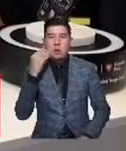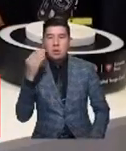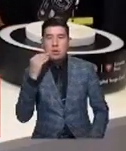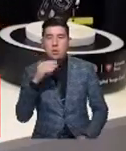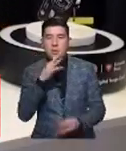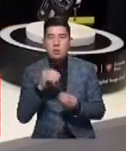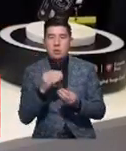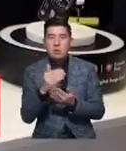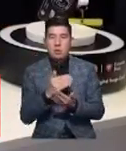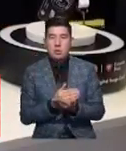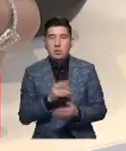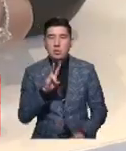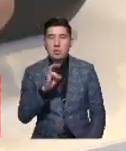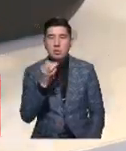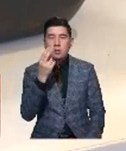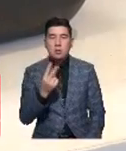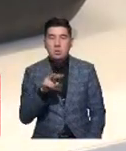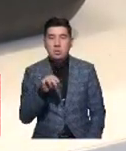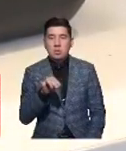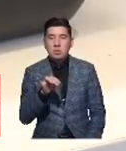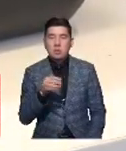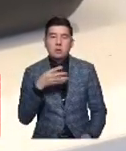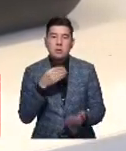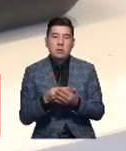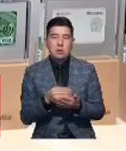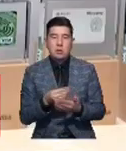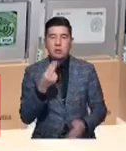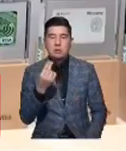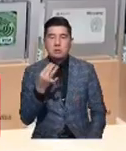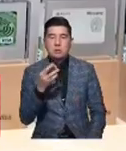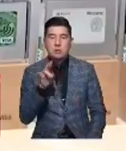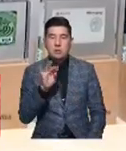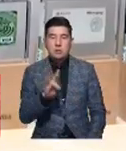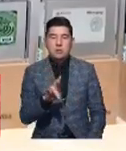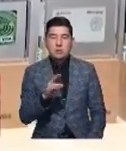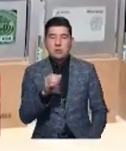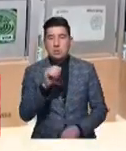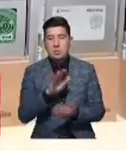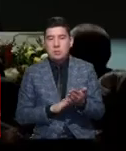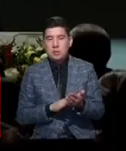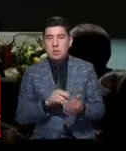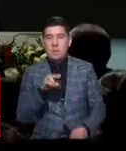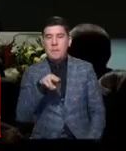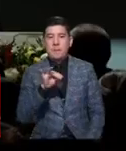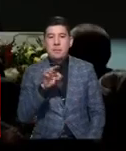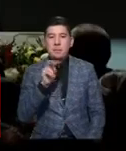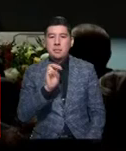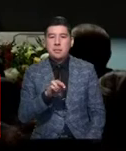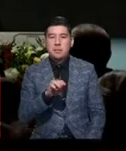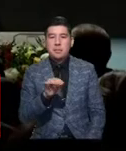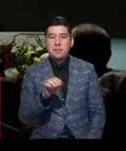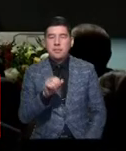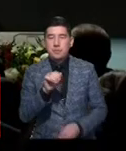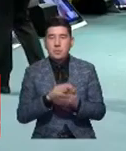наличными теперь казахстанцы смогут пользоваться и цифровым тенге. Проект в Казахстане пока запущен в пилотном тестовом режиме. На